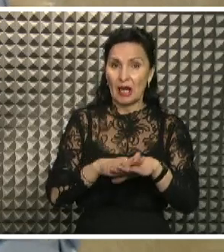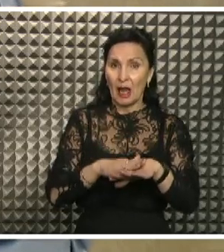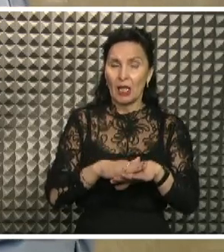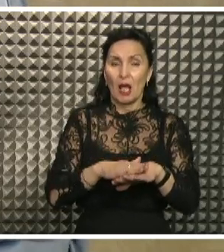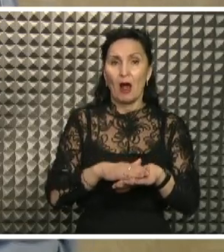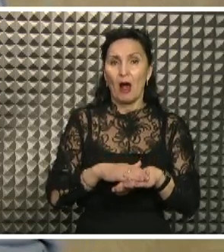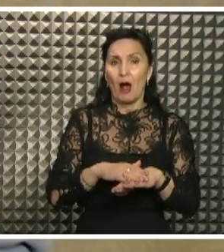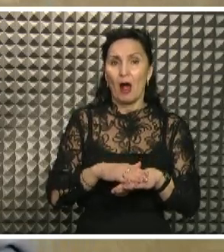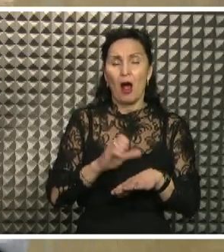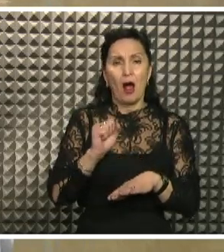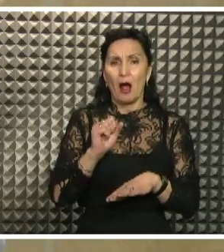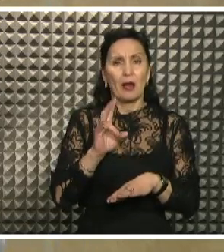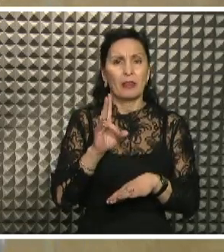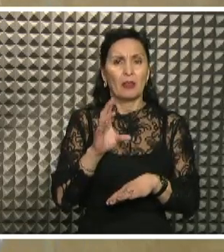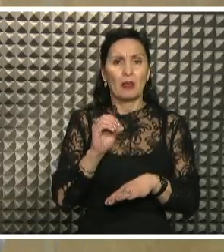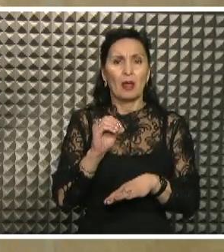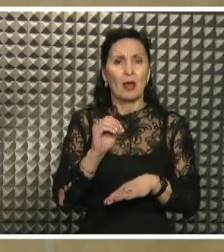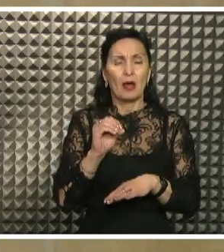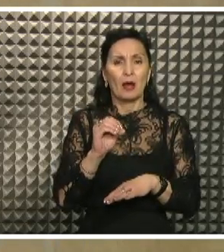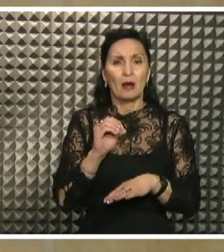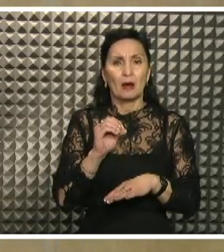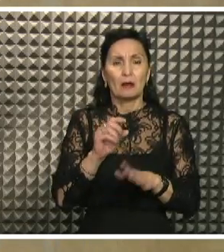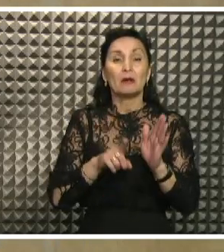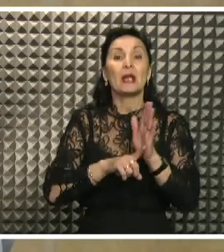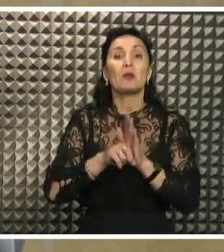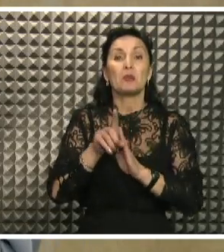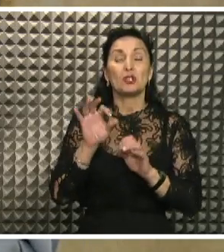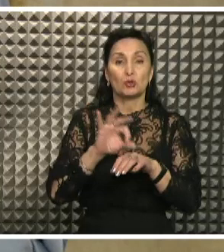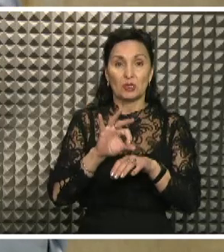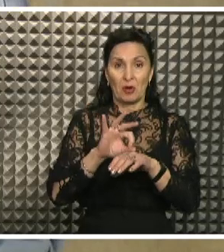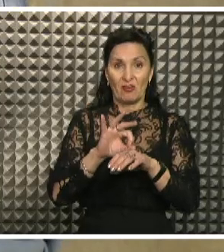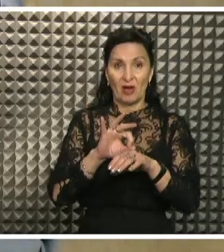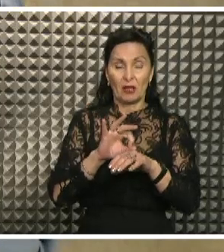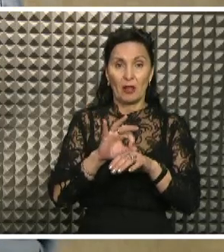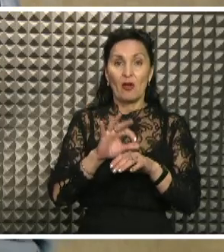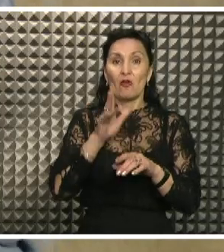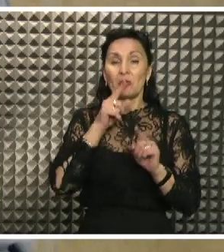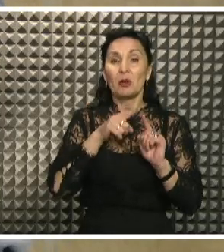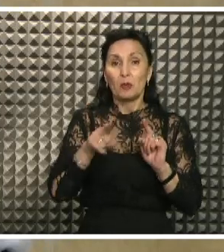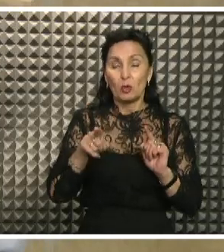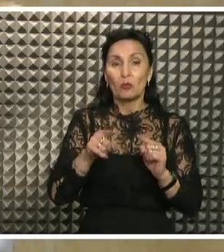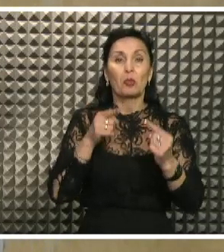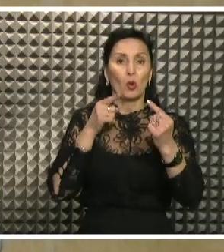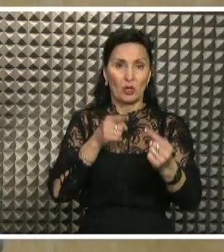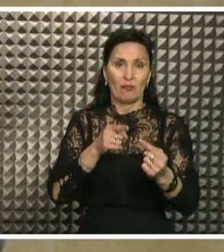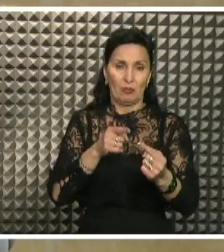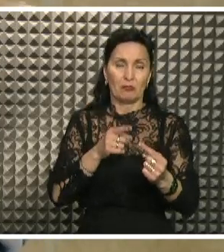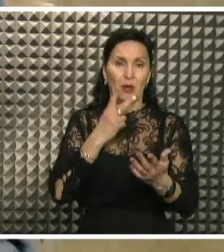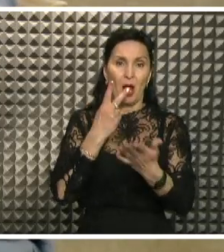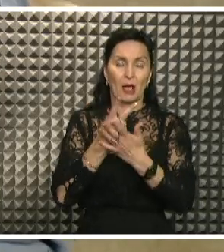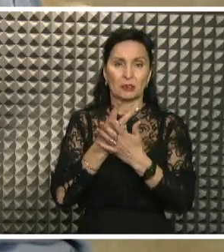про, так сказать, ремиссию, да, заболевания, криотерапия противопоказана в